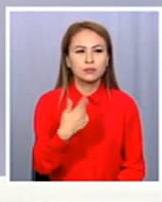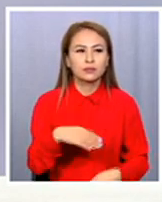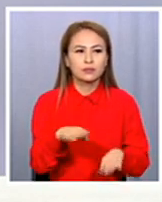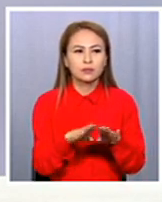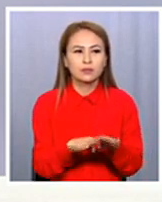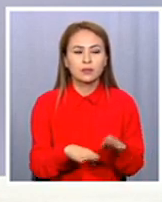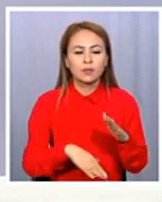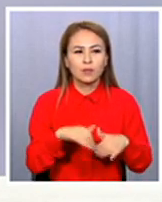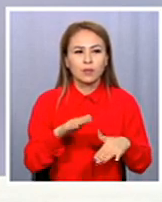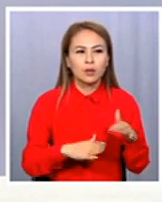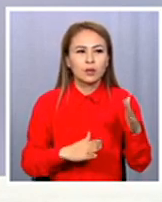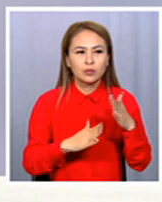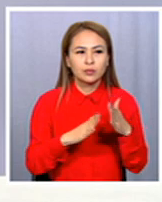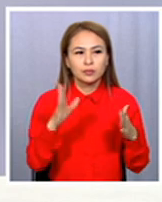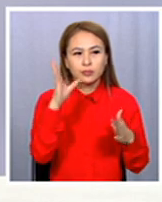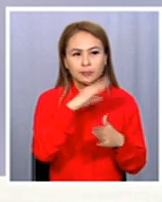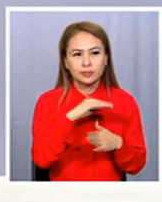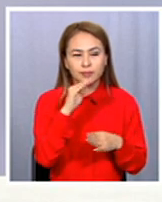қол жетімділік қасиеті.